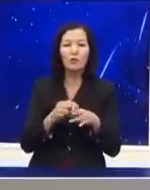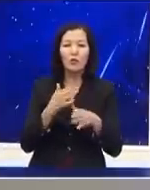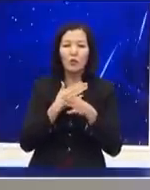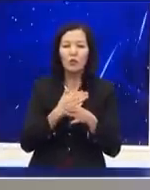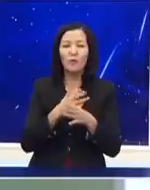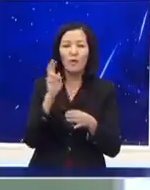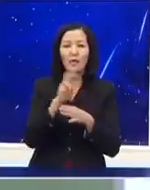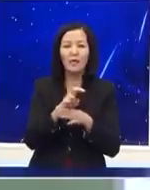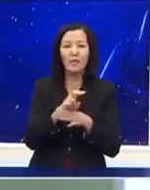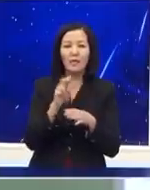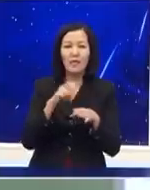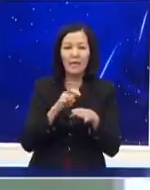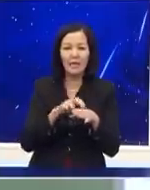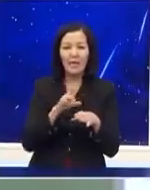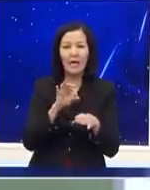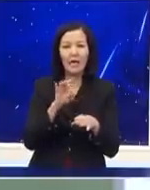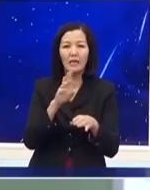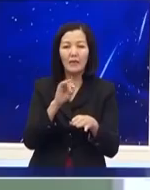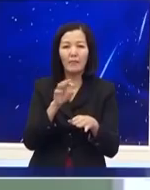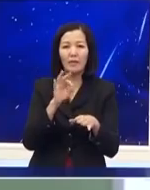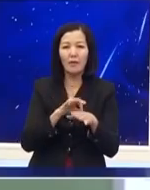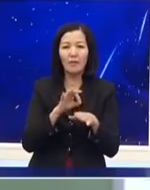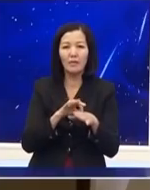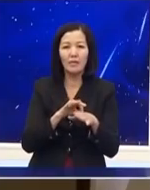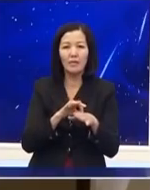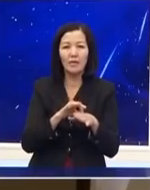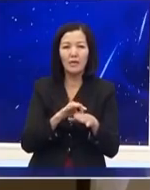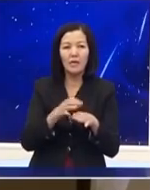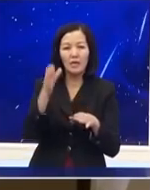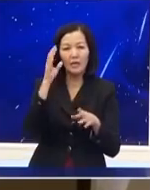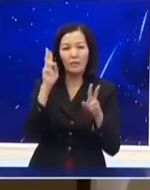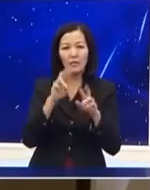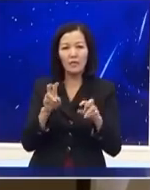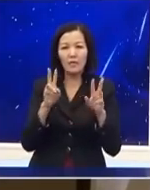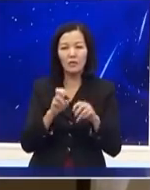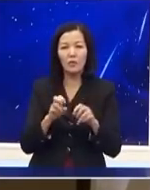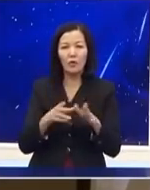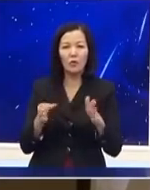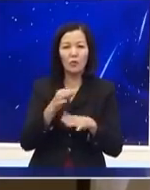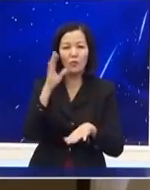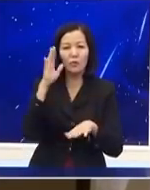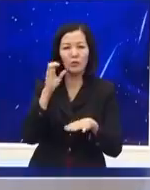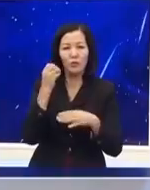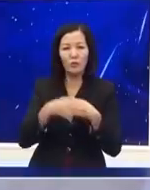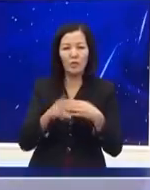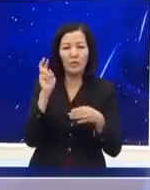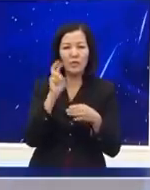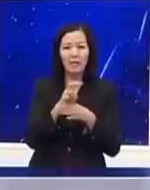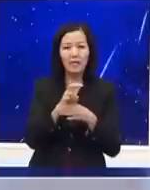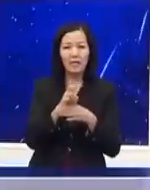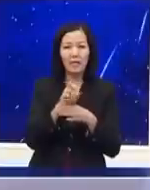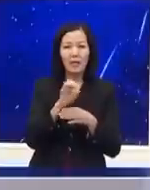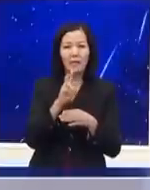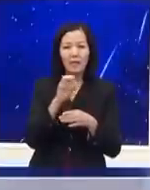келетін травматологтар мен ортопед мамандар. Елордадағы ғылыми зерттеу институтынан арнайы облыс орталығына келген Бағдат